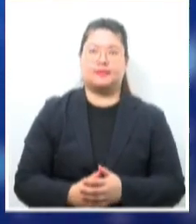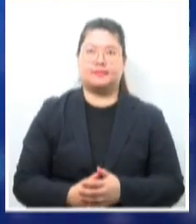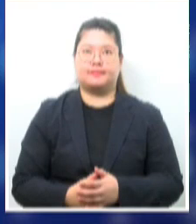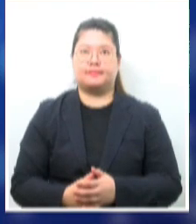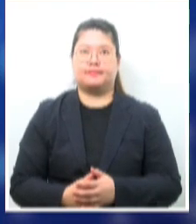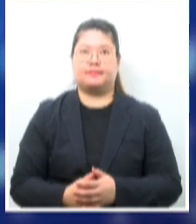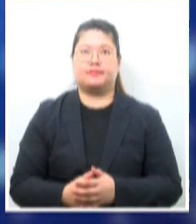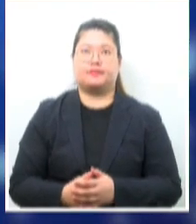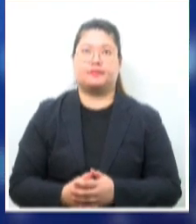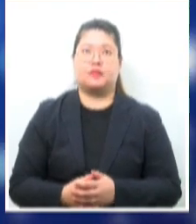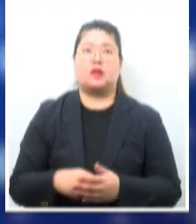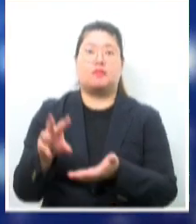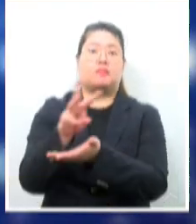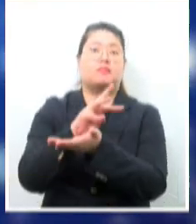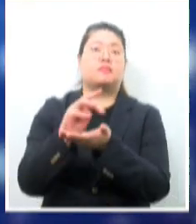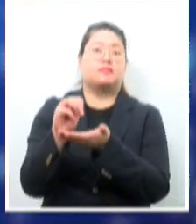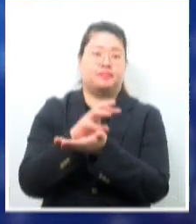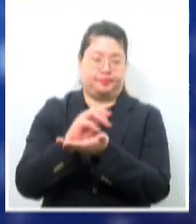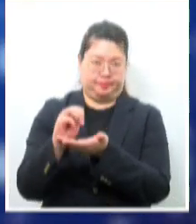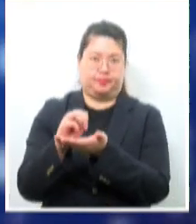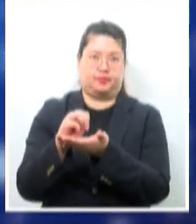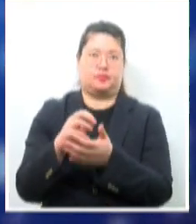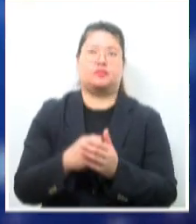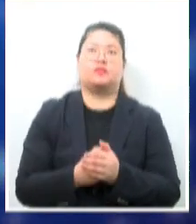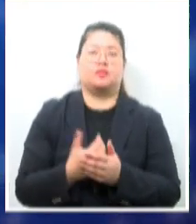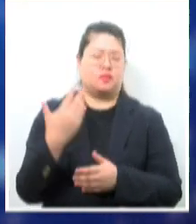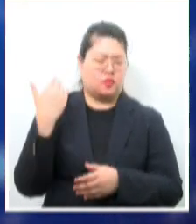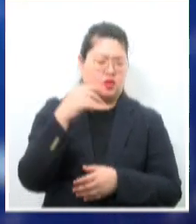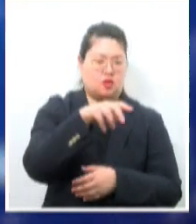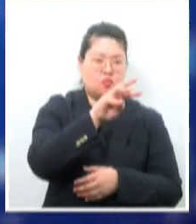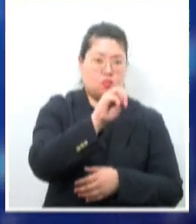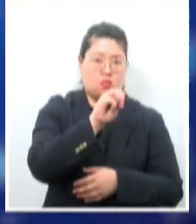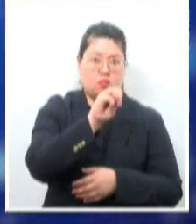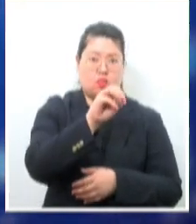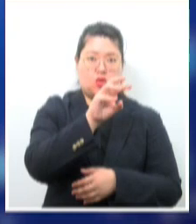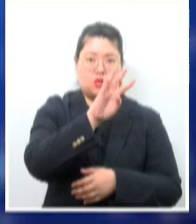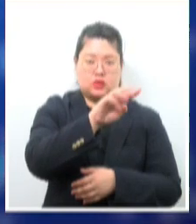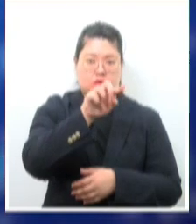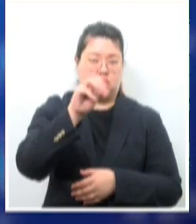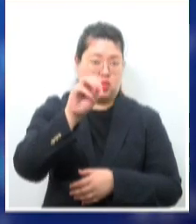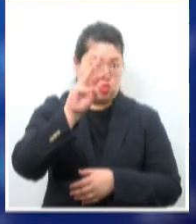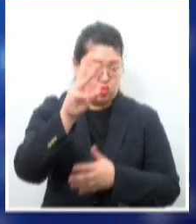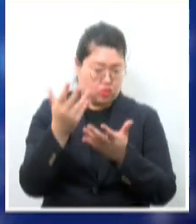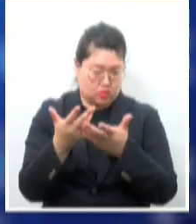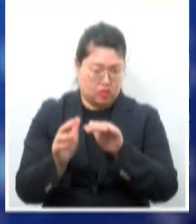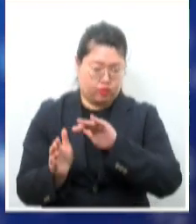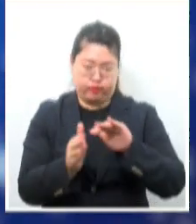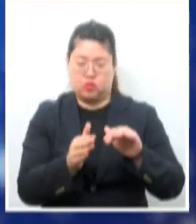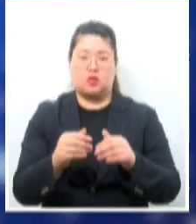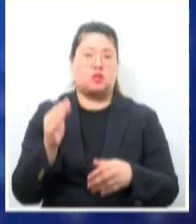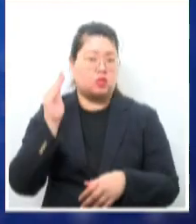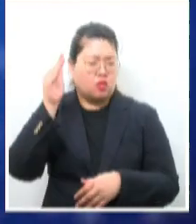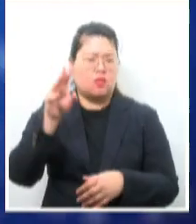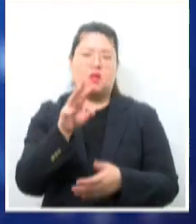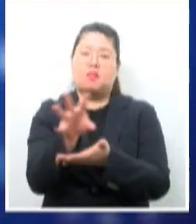การต่อยอดในระดับอุดมศึกษาค่ะนอกจากในระดับชั้นมัธยมศึกษาแล้วค่ะแล้วก็ยังมีการต่อยอดไปสู่ระดับอุดมศึกษ